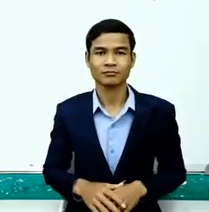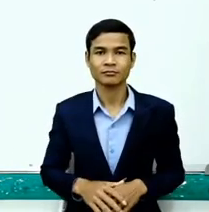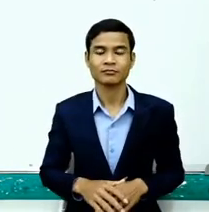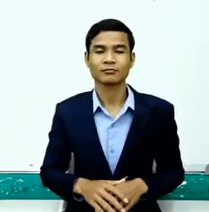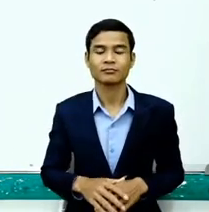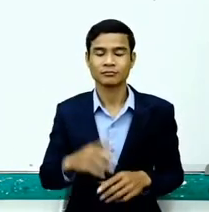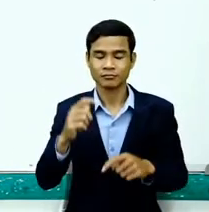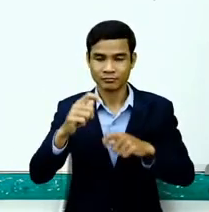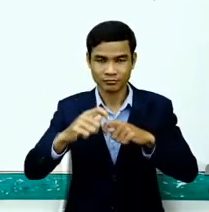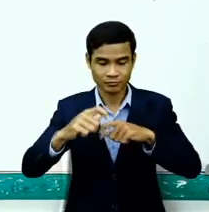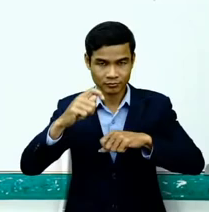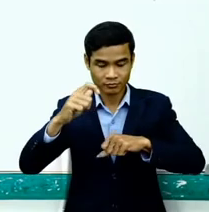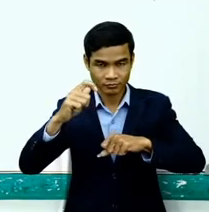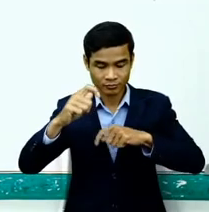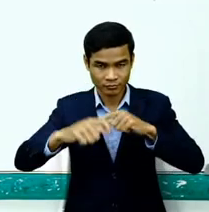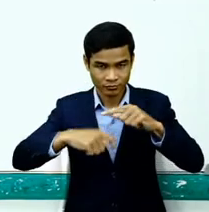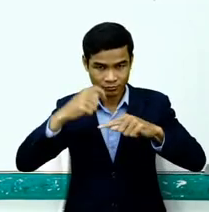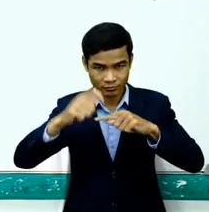រំ